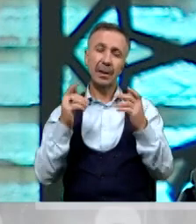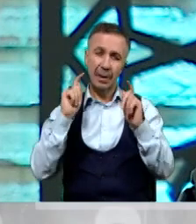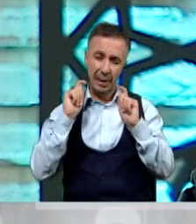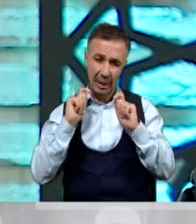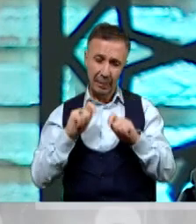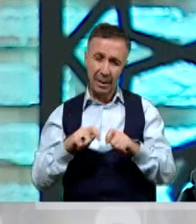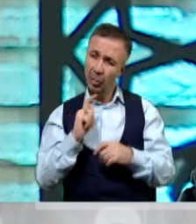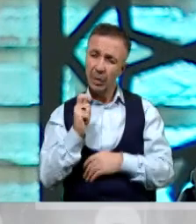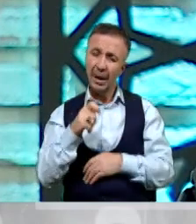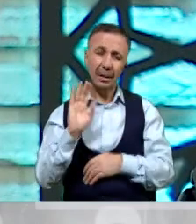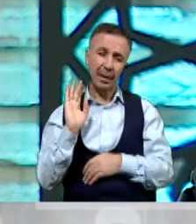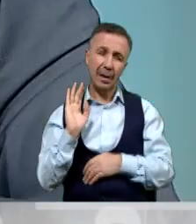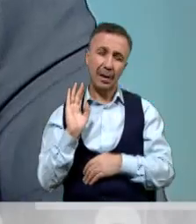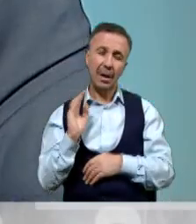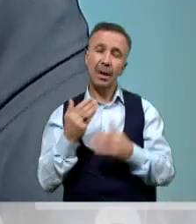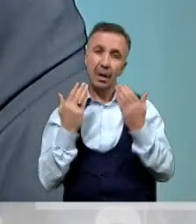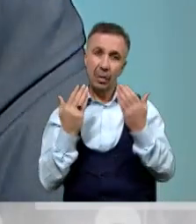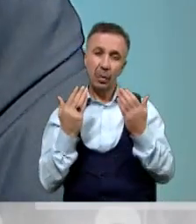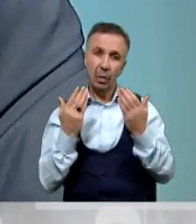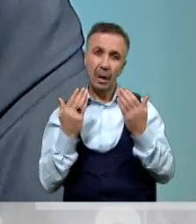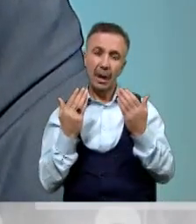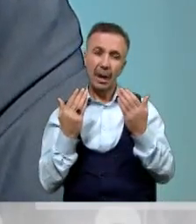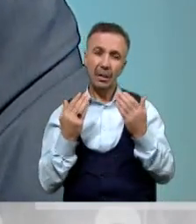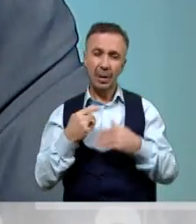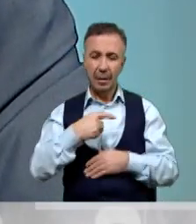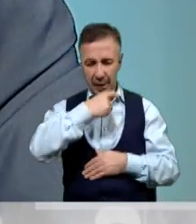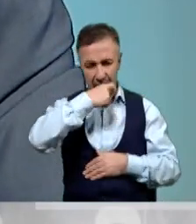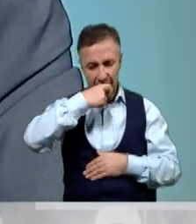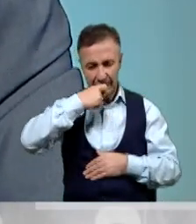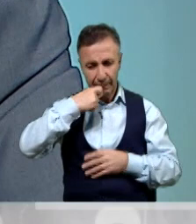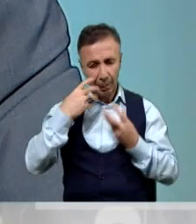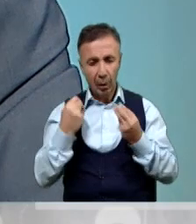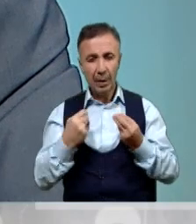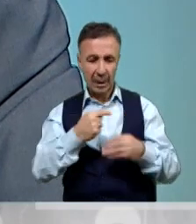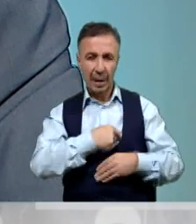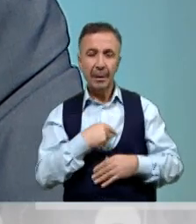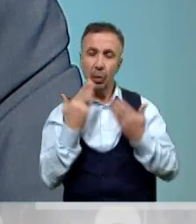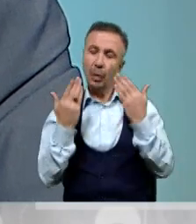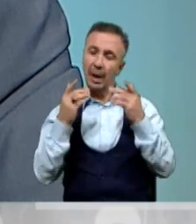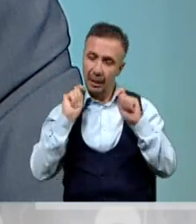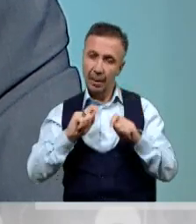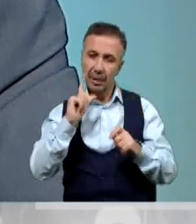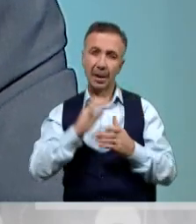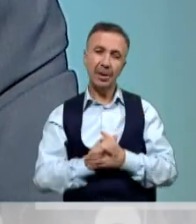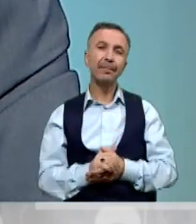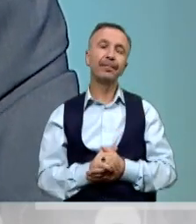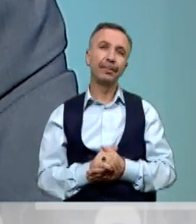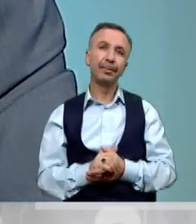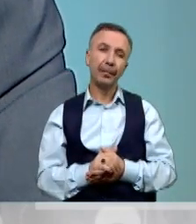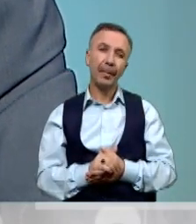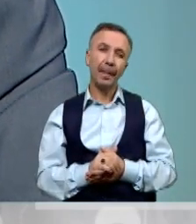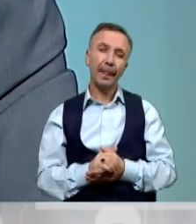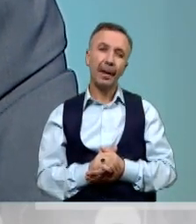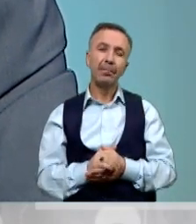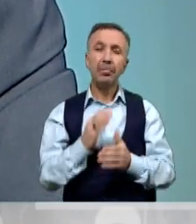şart değil yani duada asıl olan samimiyettir içtenliktir İçinden geldiği şekilde